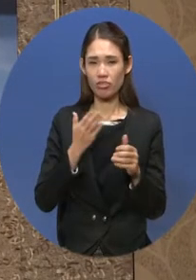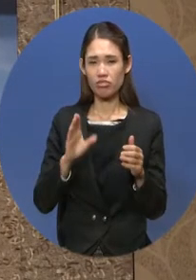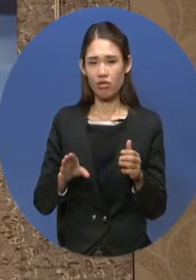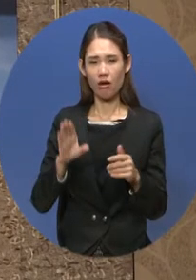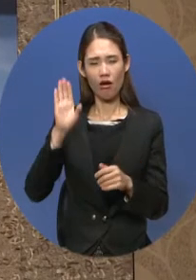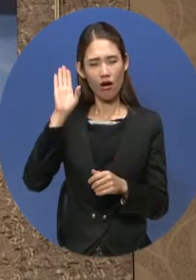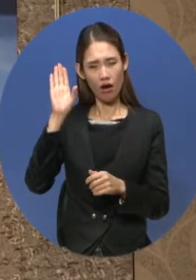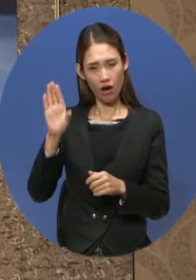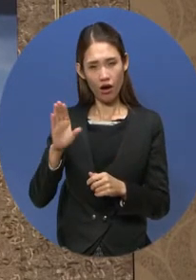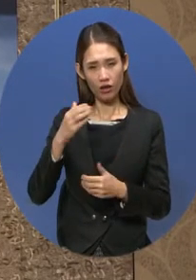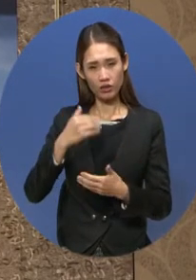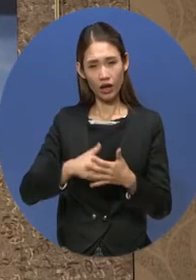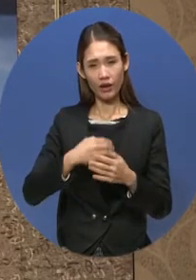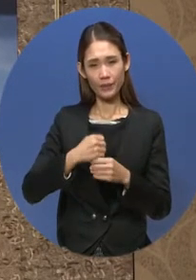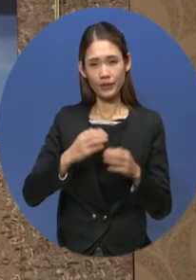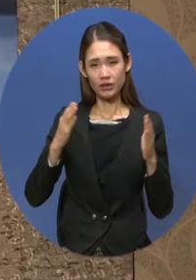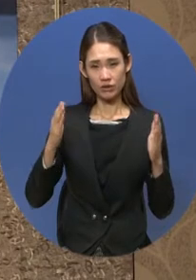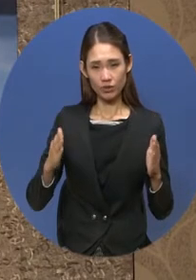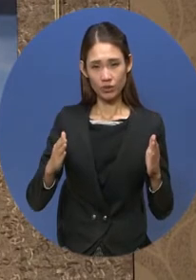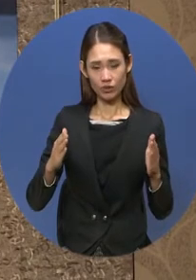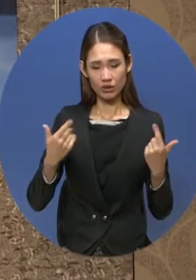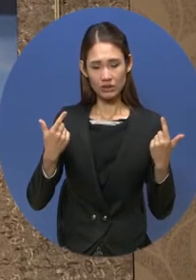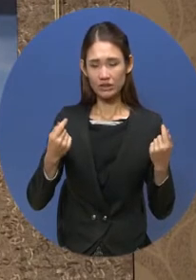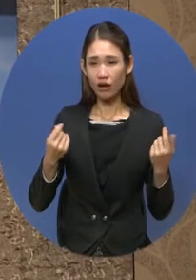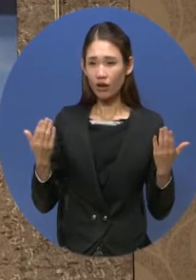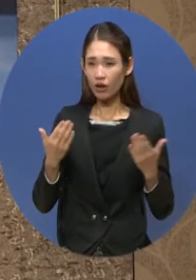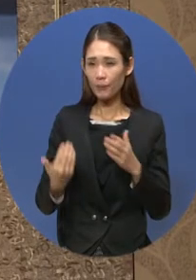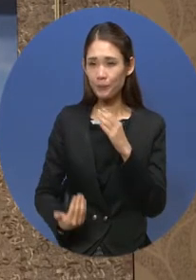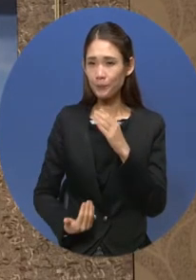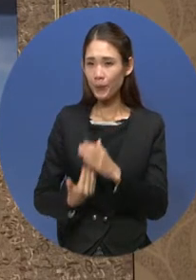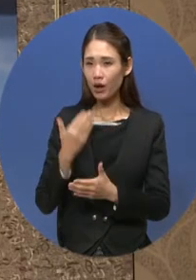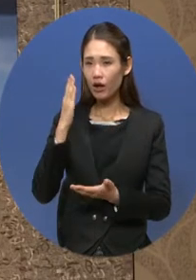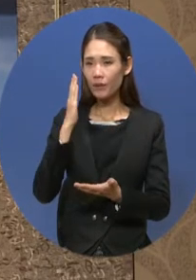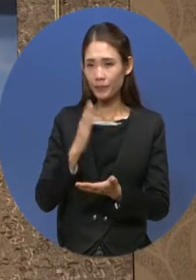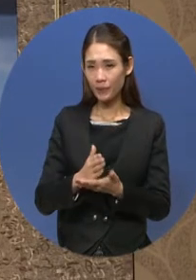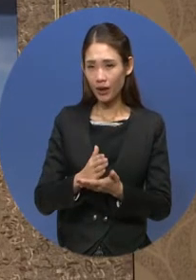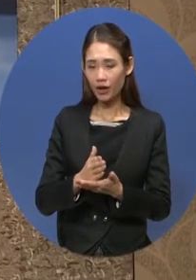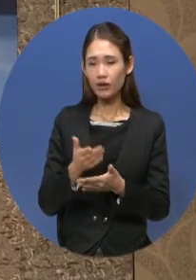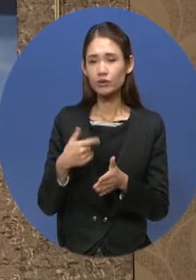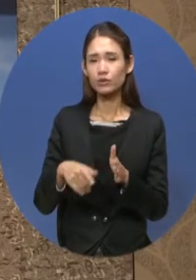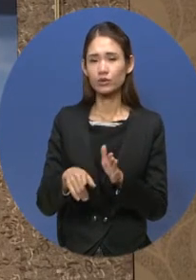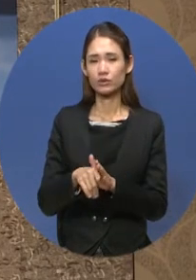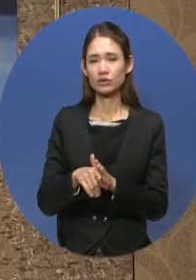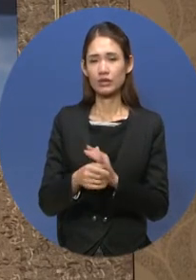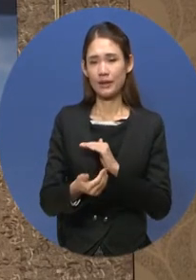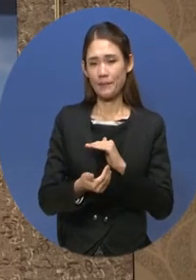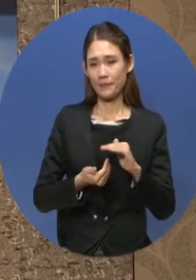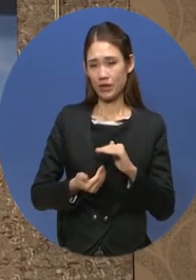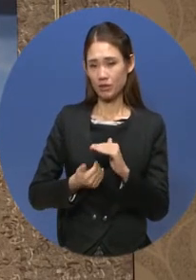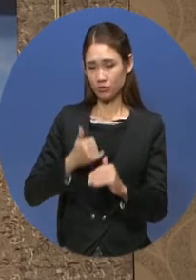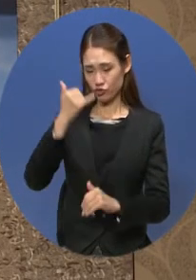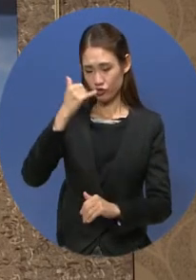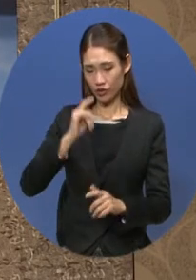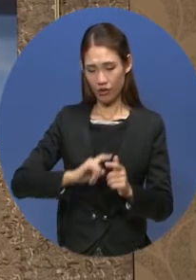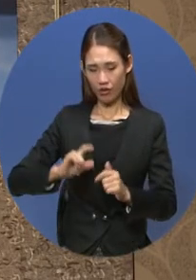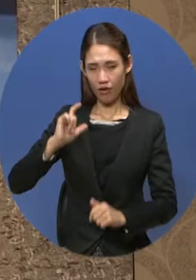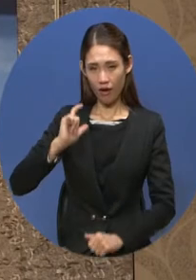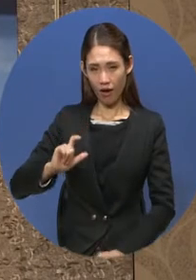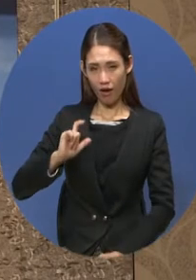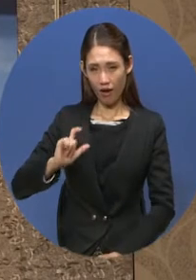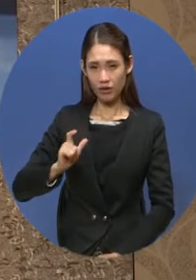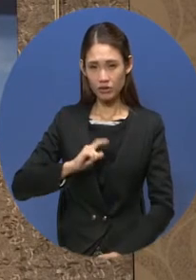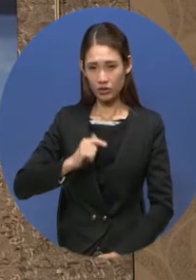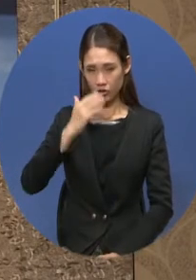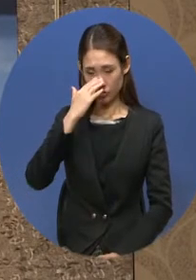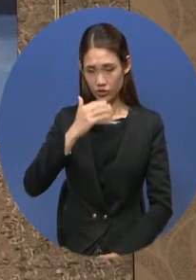이제 우리는 앞으로 그 남은 기간 동안은 그런 일이 벌어지지 않도록 사전에 이제 윤리 강령을 좀더